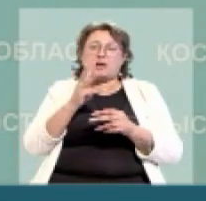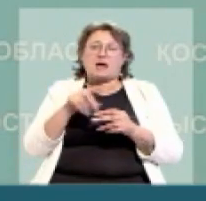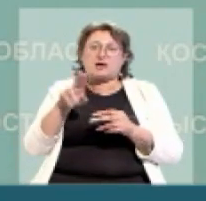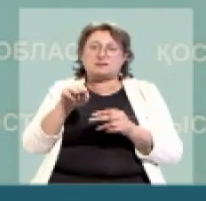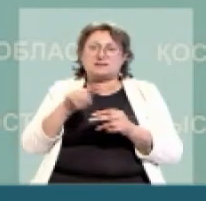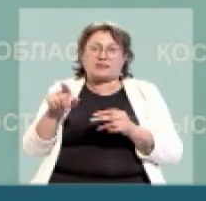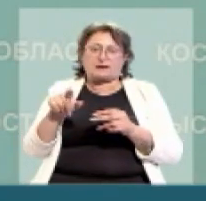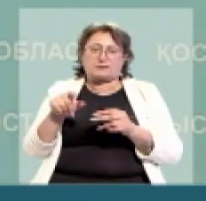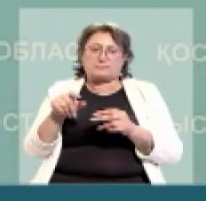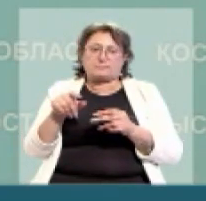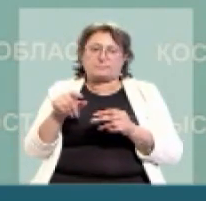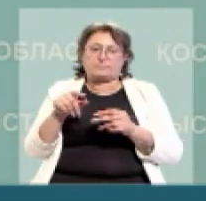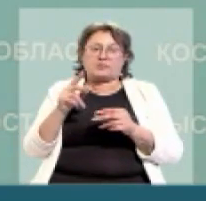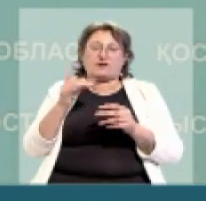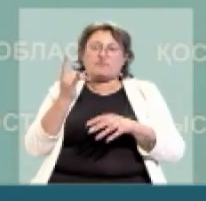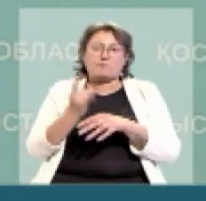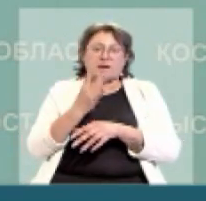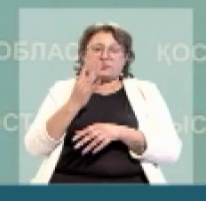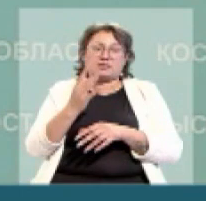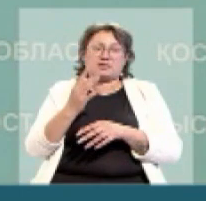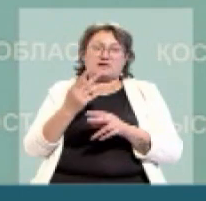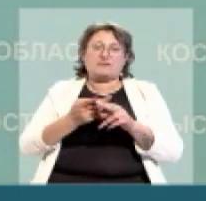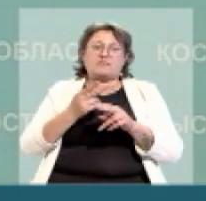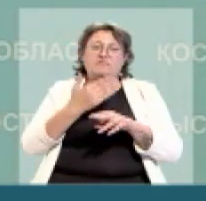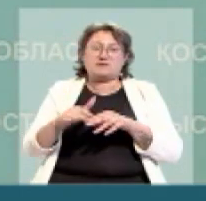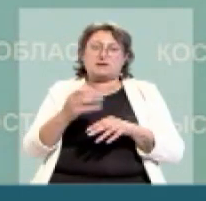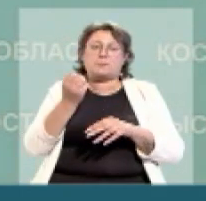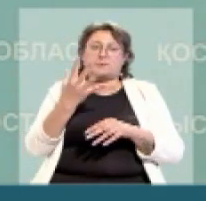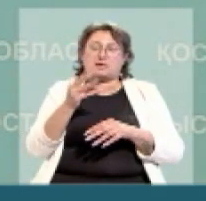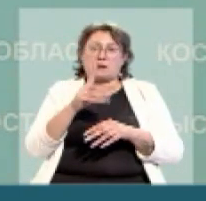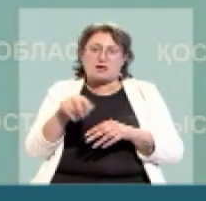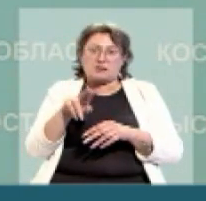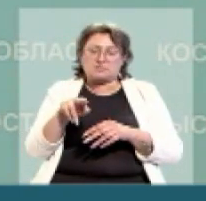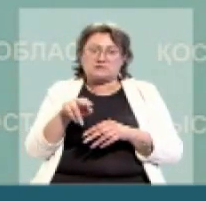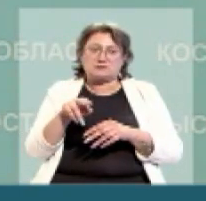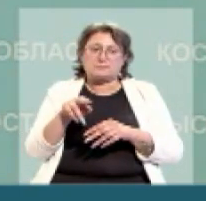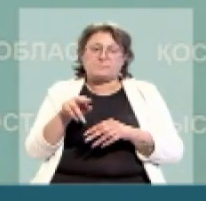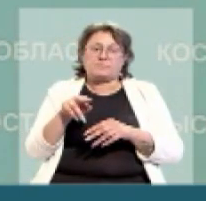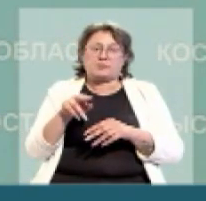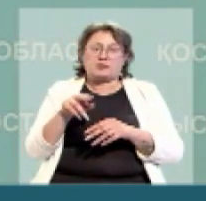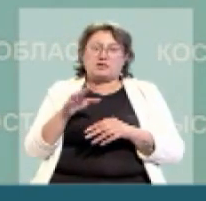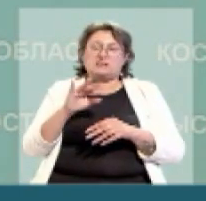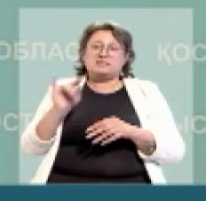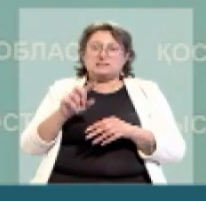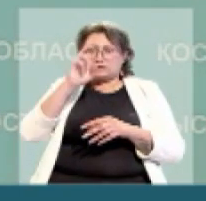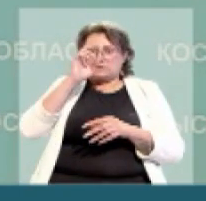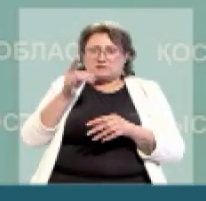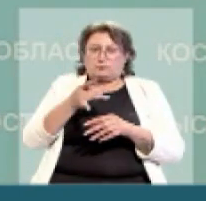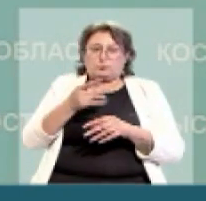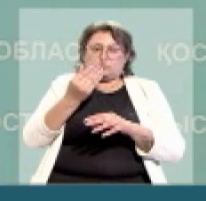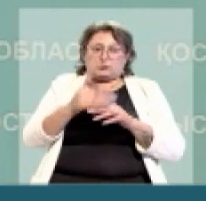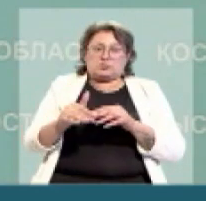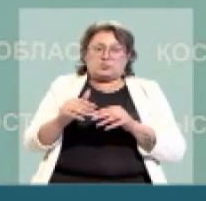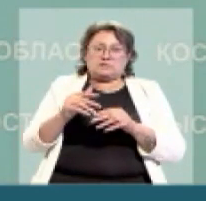миллиардов тенге. Вот впервые выделено 15 миллиардов из республиканского бюджета на